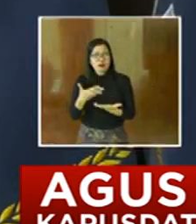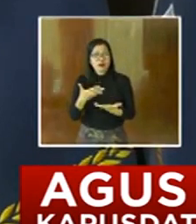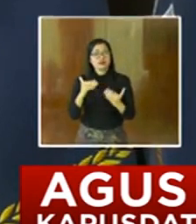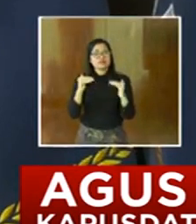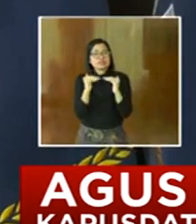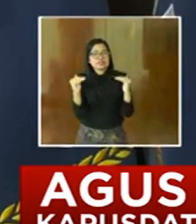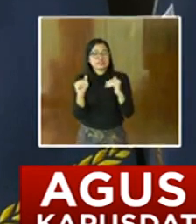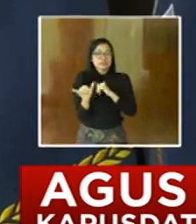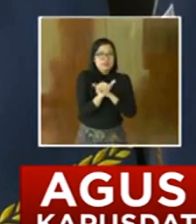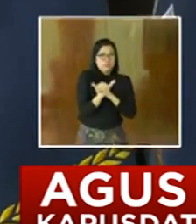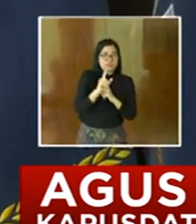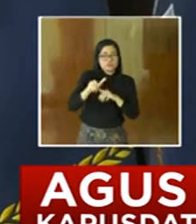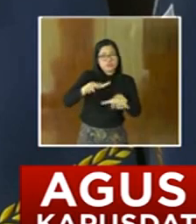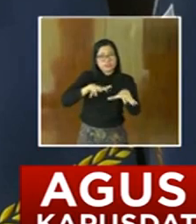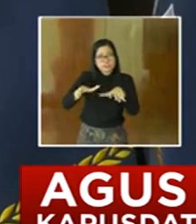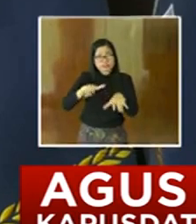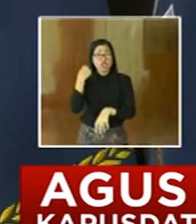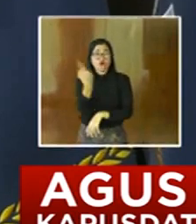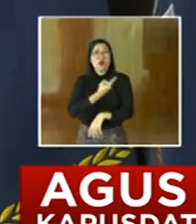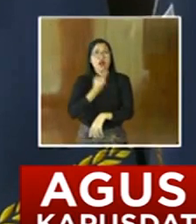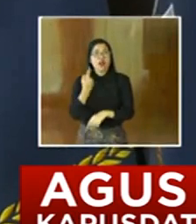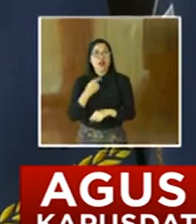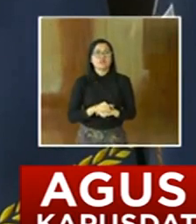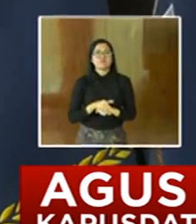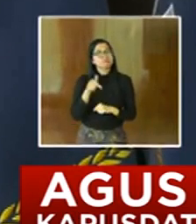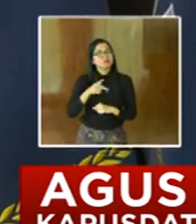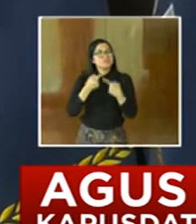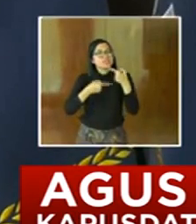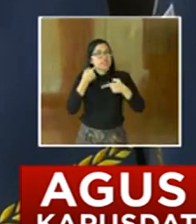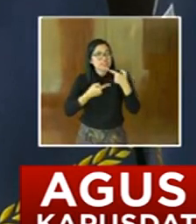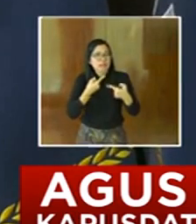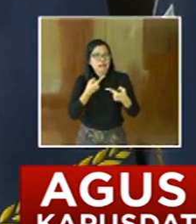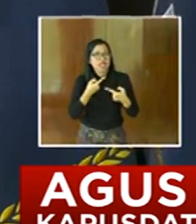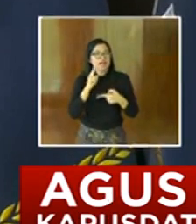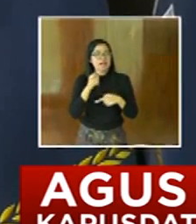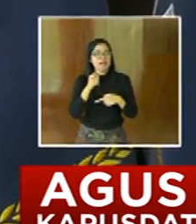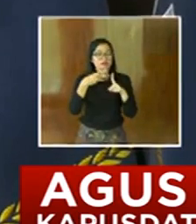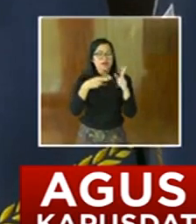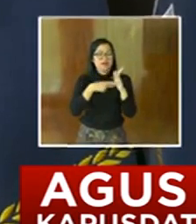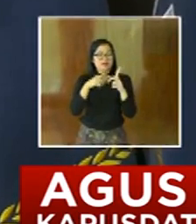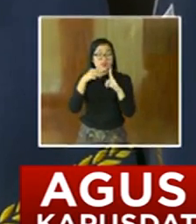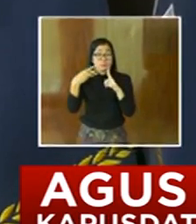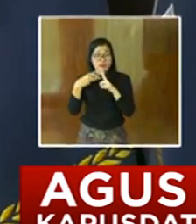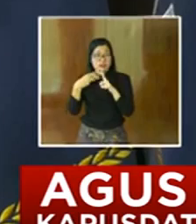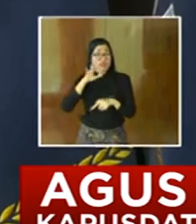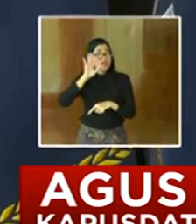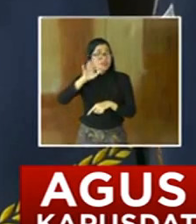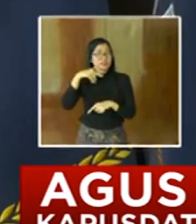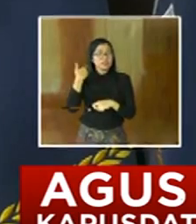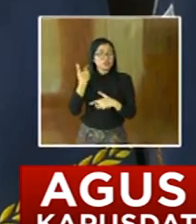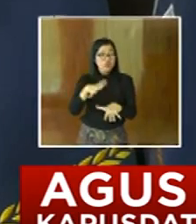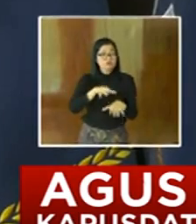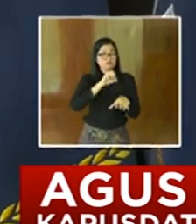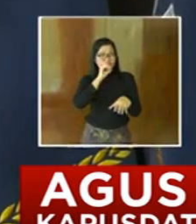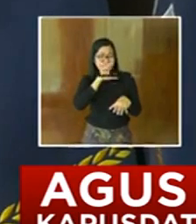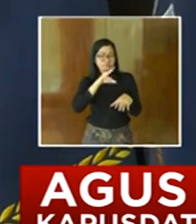setara dengan bencana nasional Saya kira itu penjelasan dari BNPB nanti kami akan melebihi rilisnya